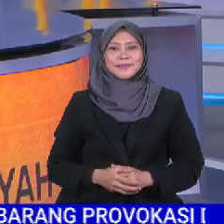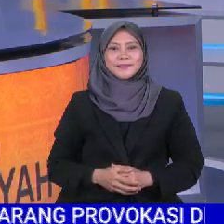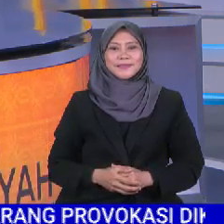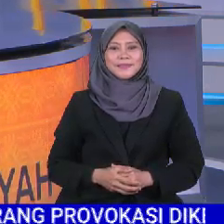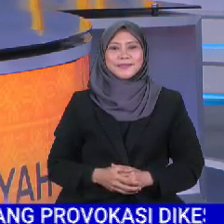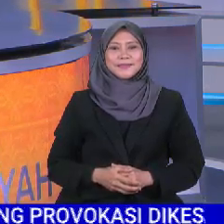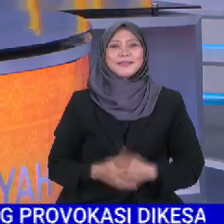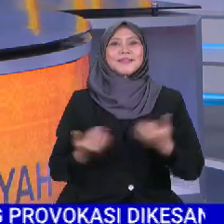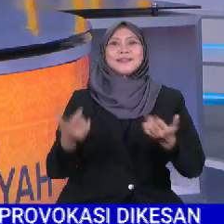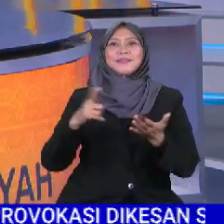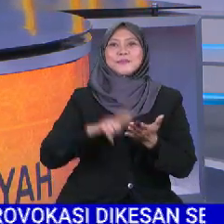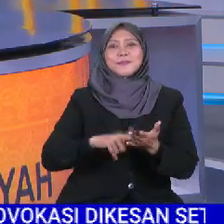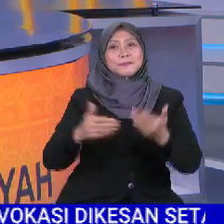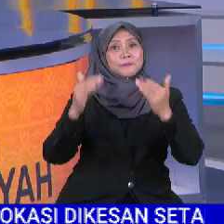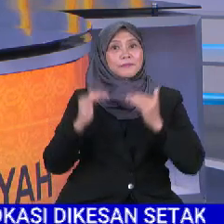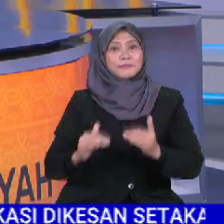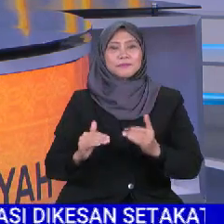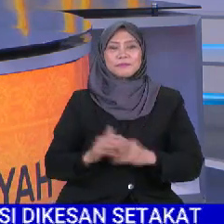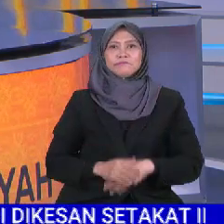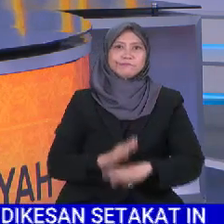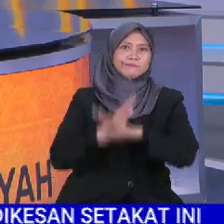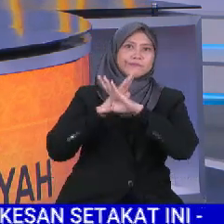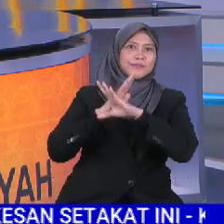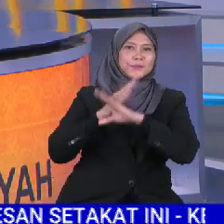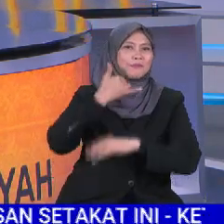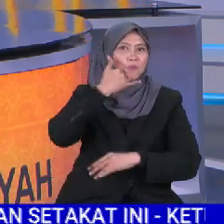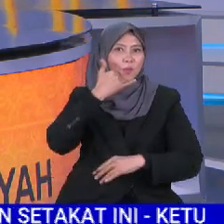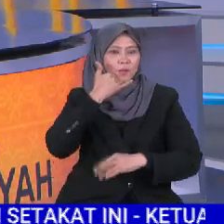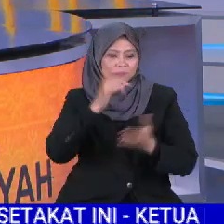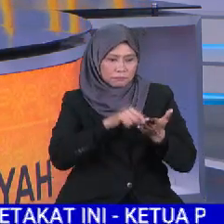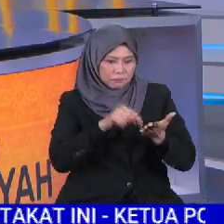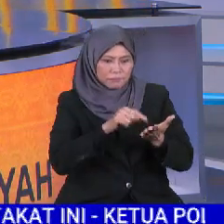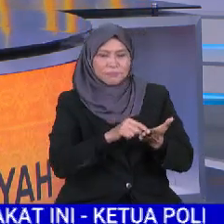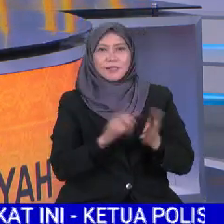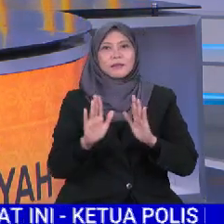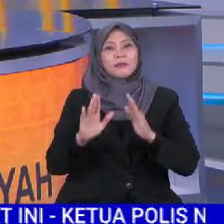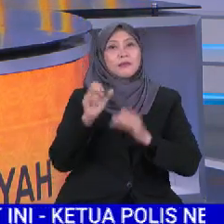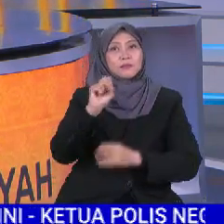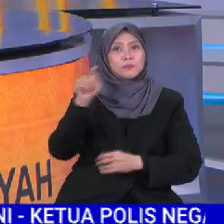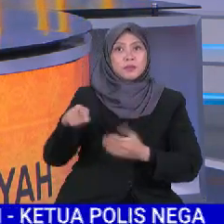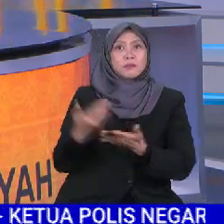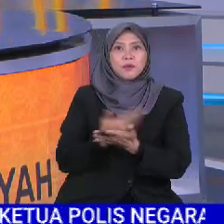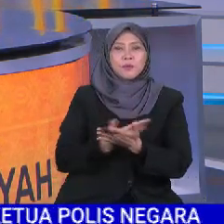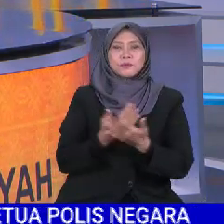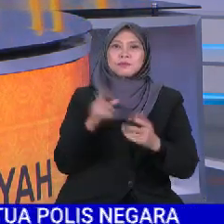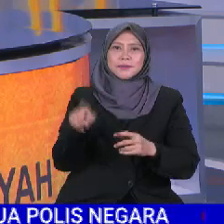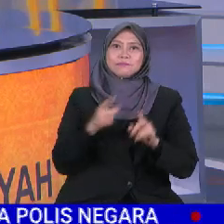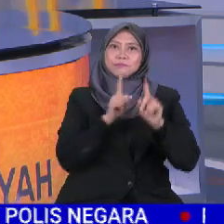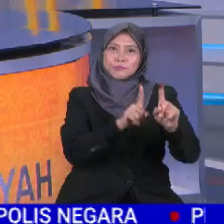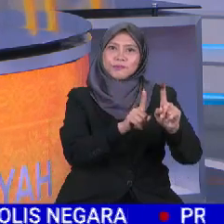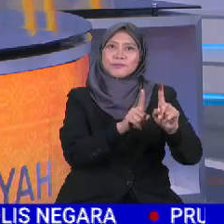Ya, baik. Saudara kita ke laporan seterusnya. Larangan membawa telefon bimbit yang merupakan prosedur baru SPR dipatuhi para